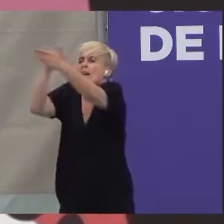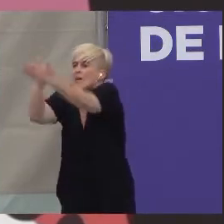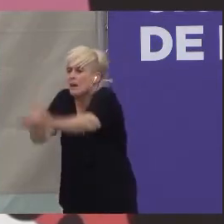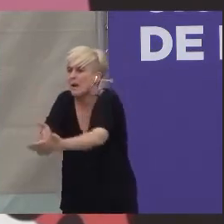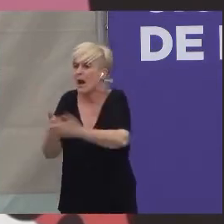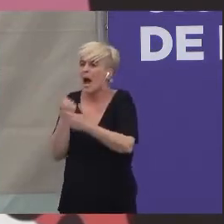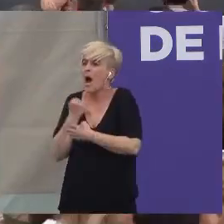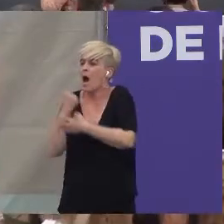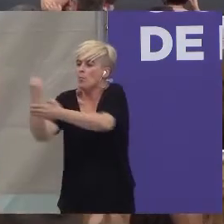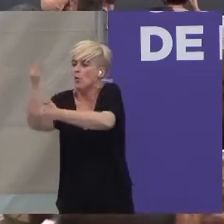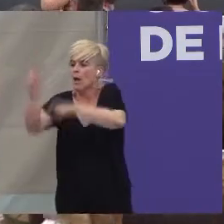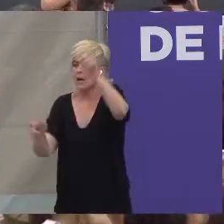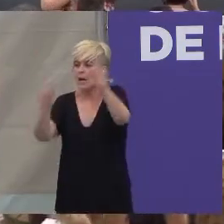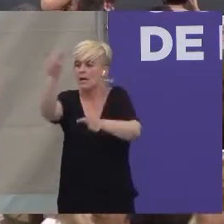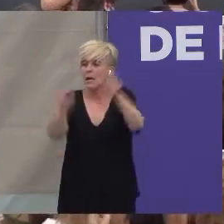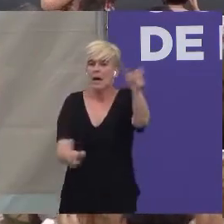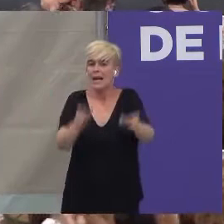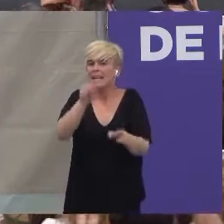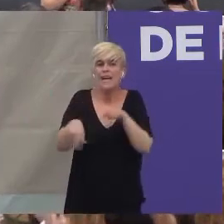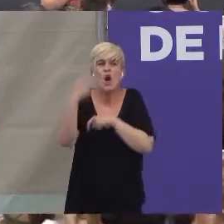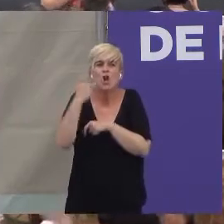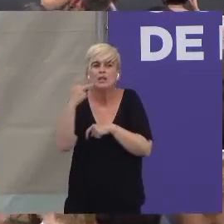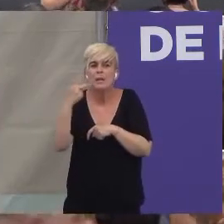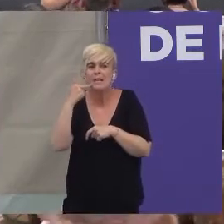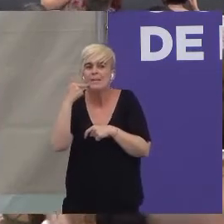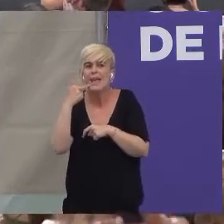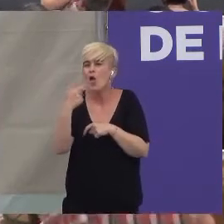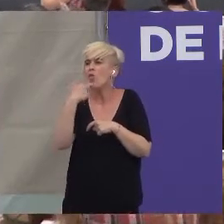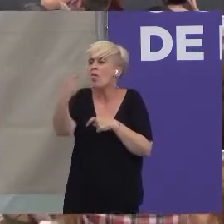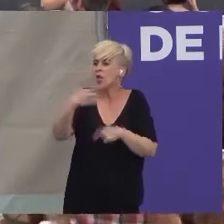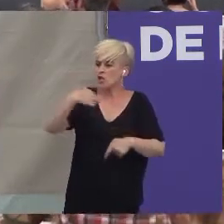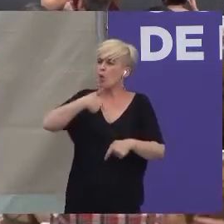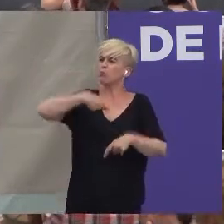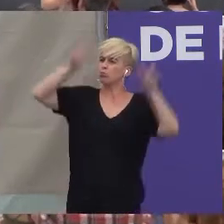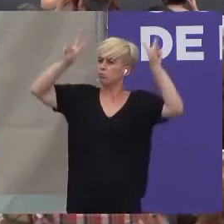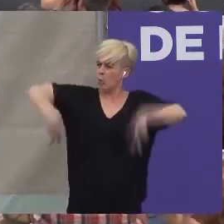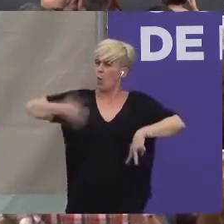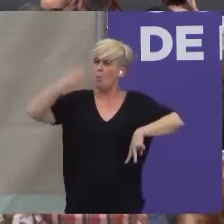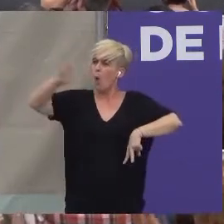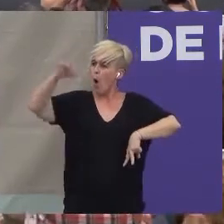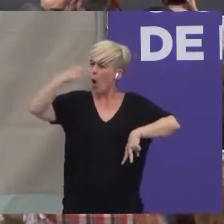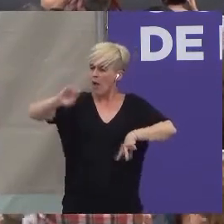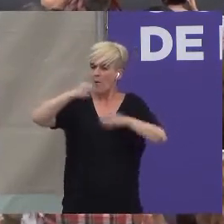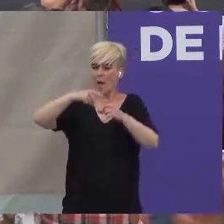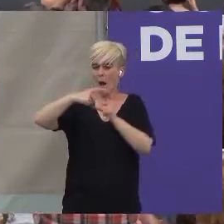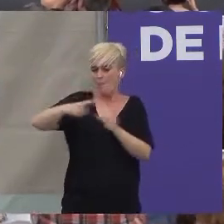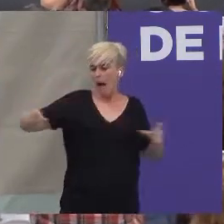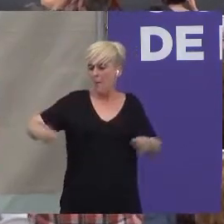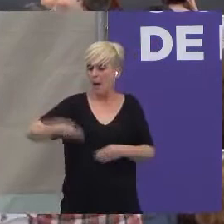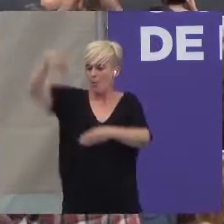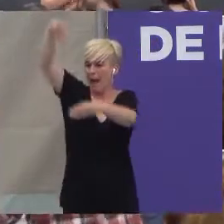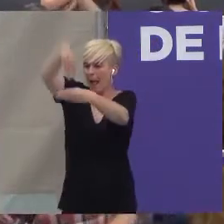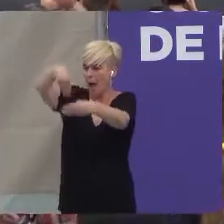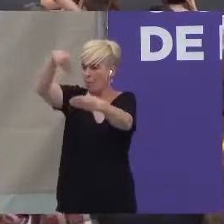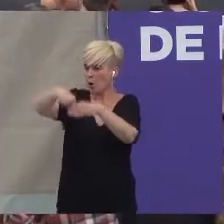mà, ajudar a la gent. Que no els doni por dir que són podemites, que no els doni por prendre la papereta de Podemos quan van